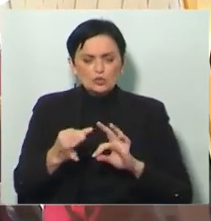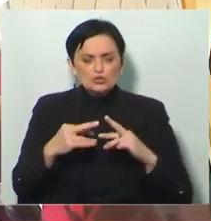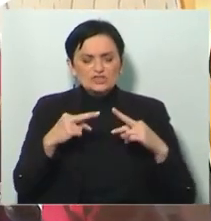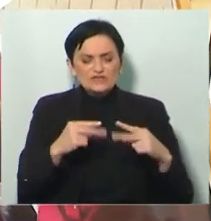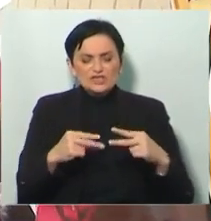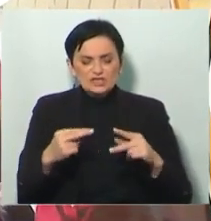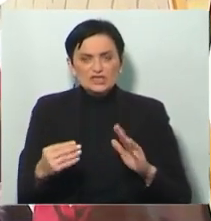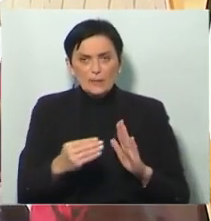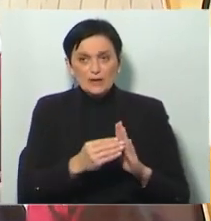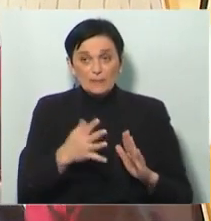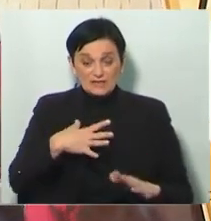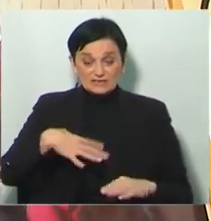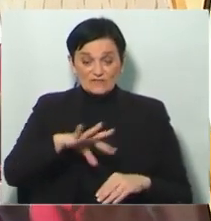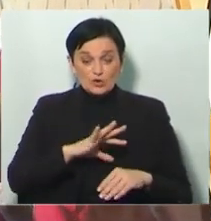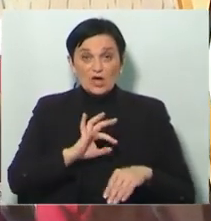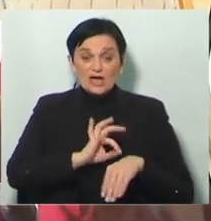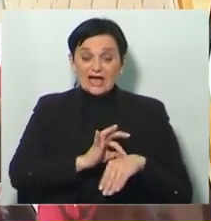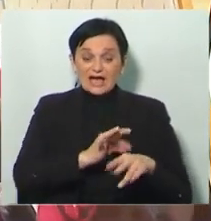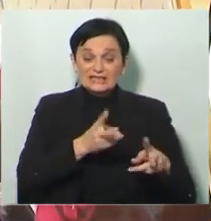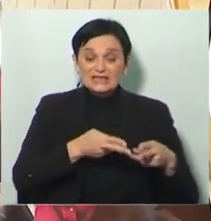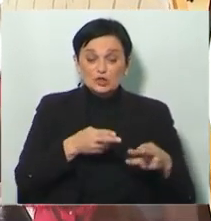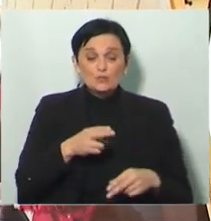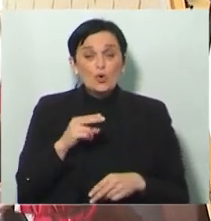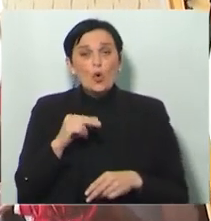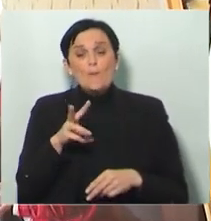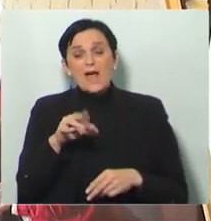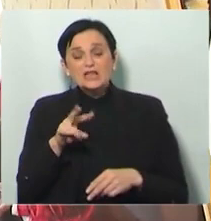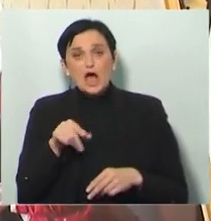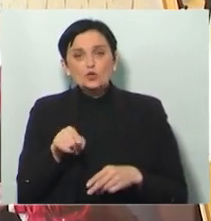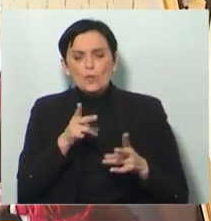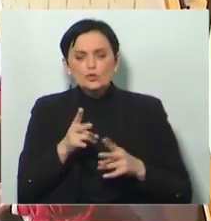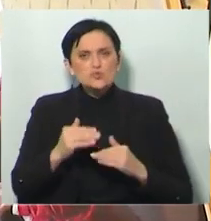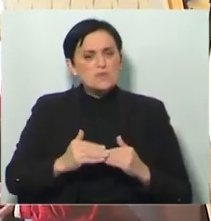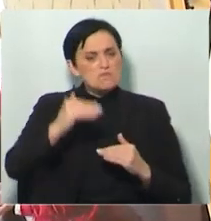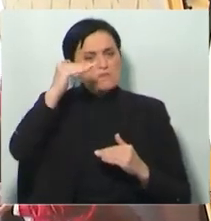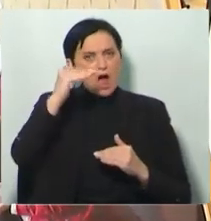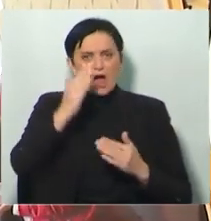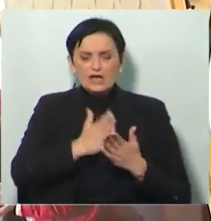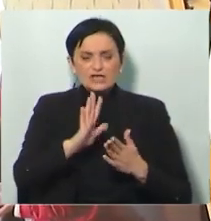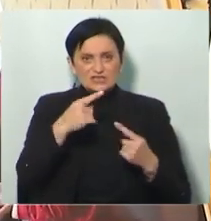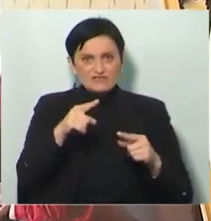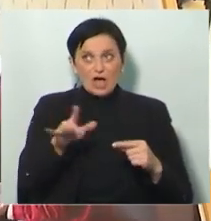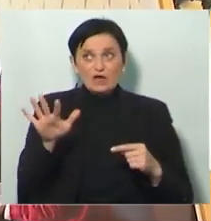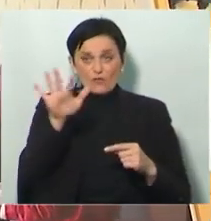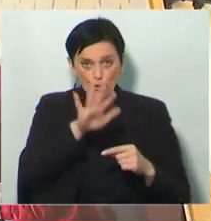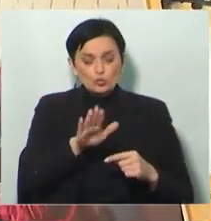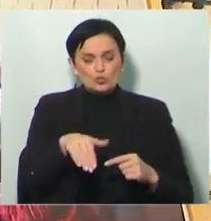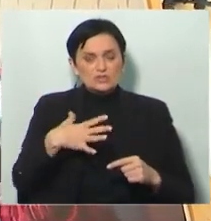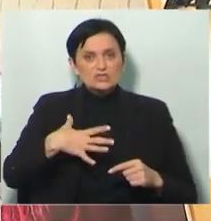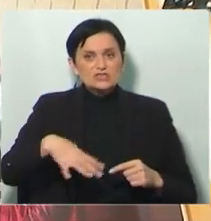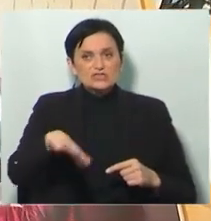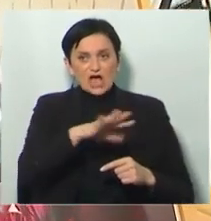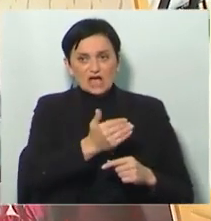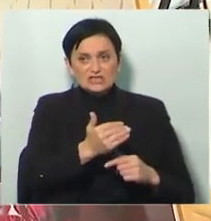შეტანა. საქართველოში კანის კიბოსა და მელანომის ინციდენტობა არ არის მაინც მაღალი სხვა ქვეყნებთან შედარებით, თუმცა საქართველოს